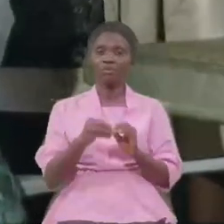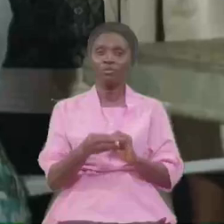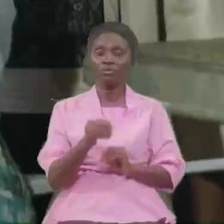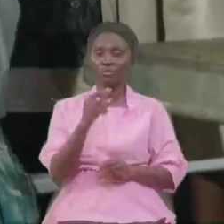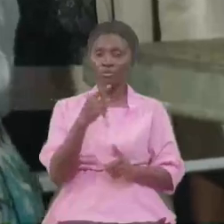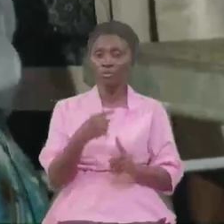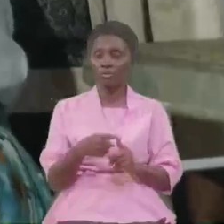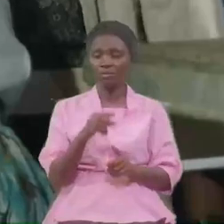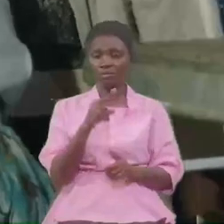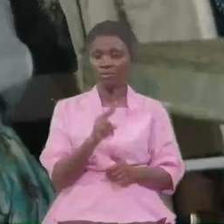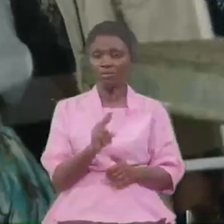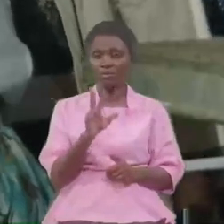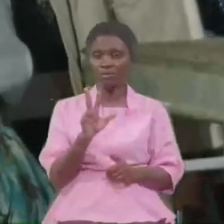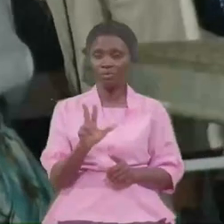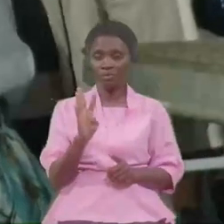par SMS,